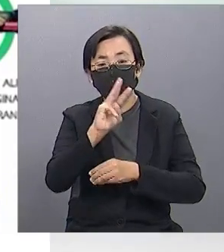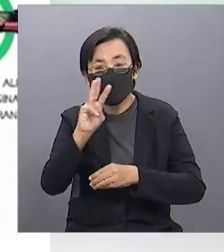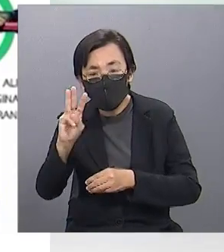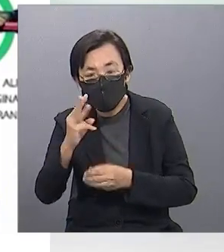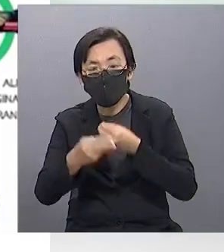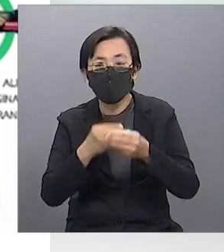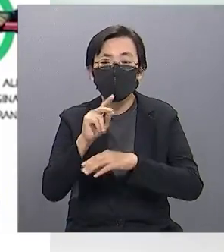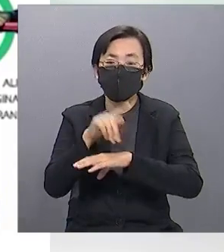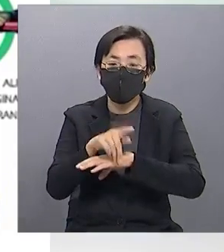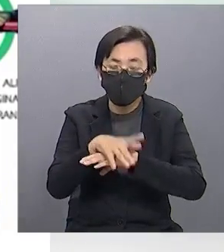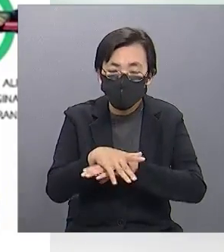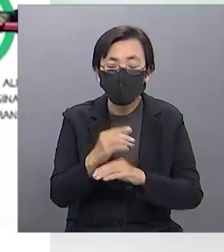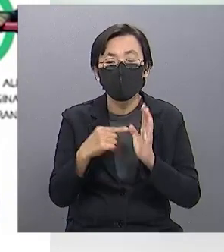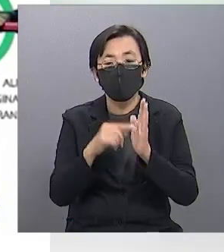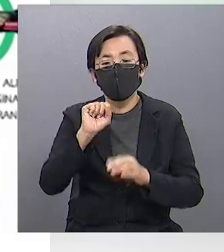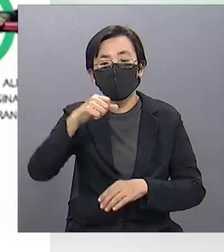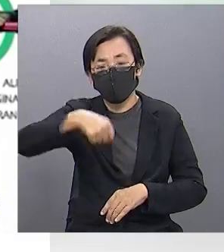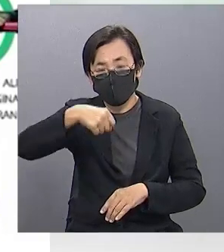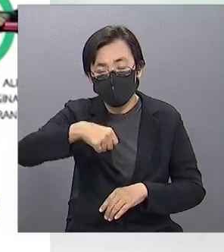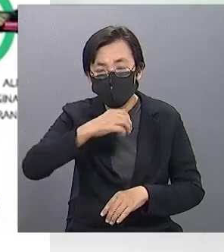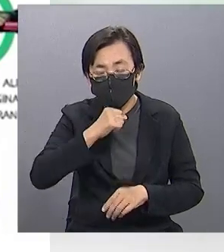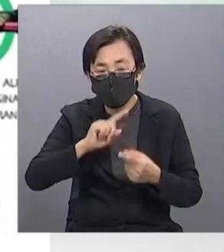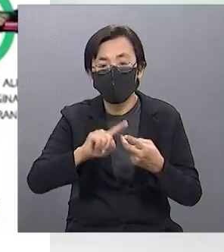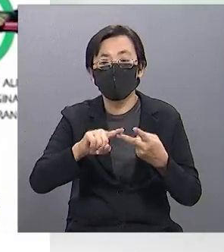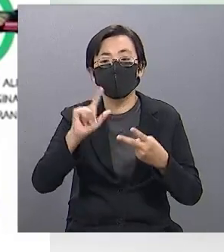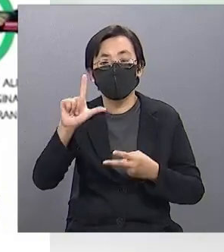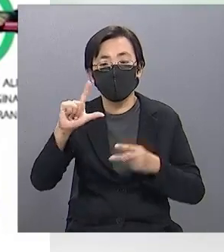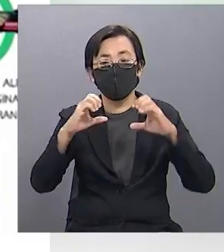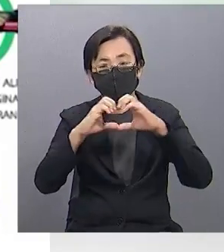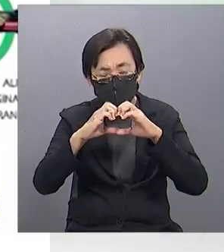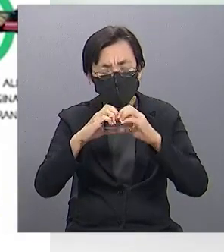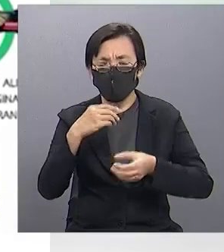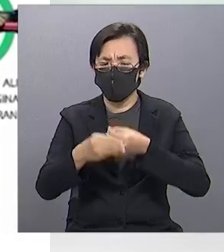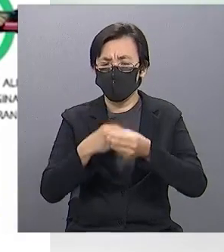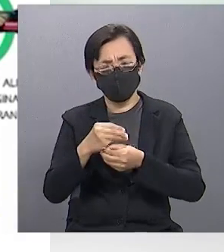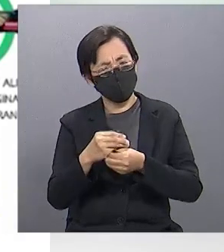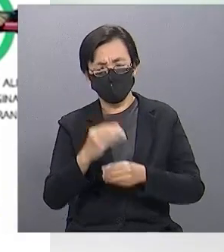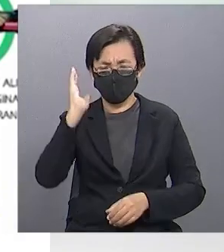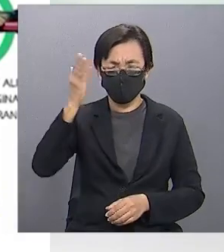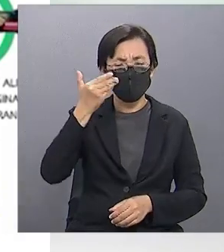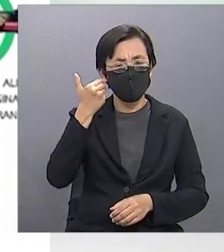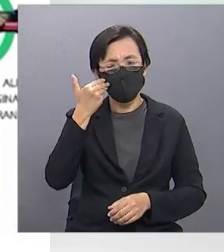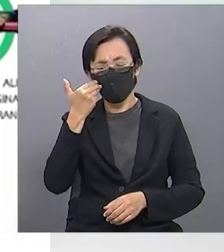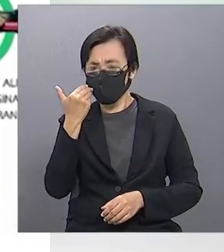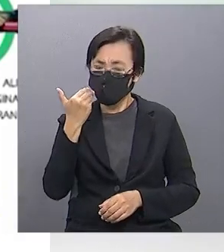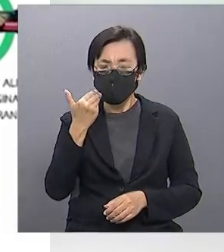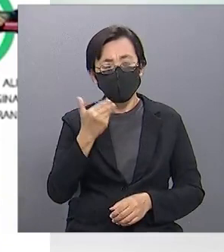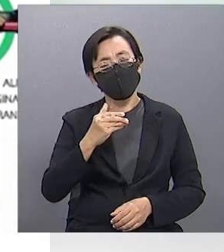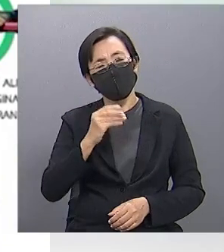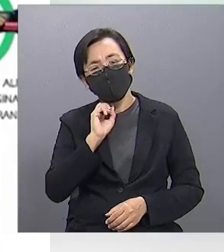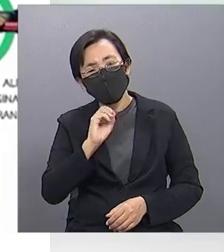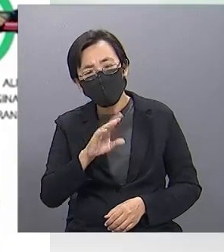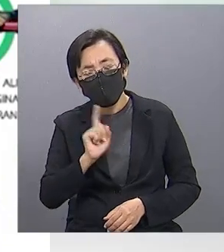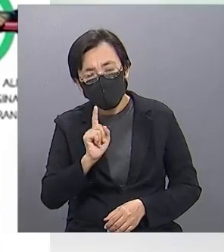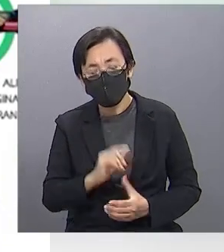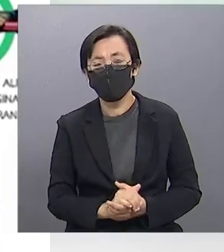าง Shopee Lazadaมีการโฆษณาเกินจริงนะคะอวดอ้างสรรพคุณทางเพศก็คือจะให้ข้อความว่